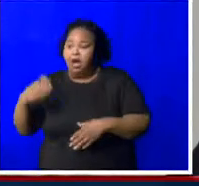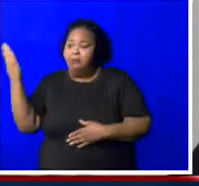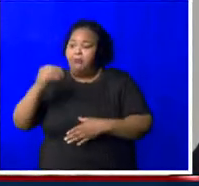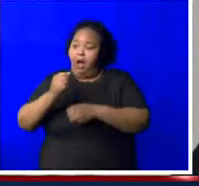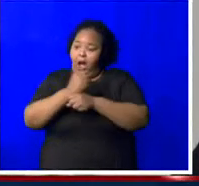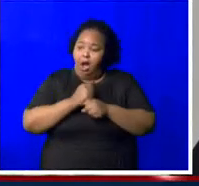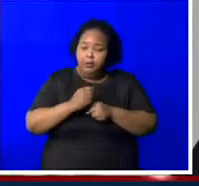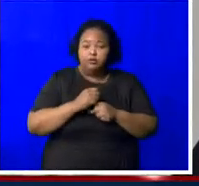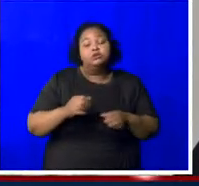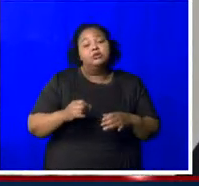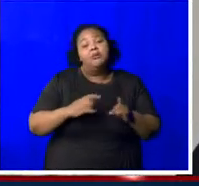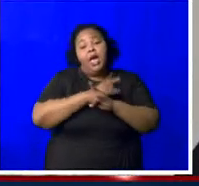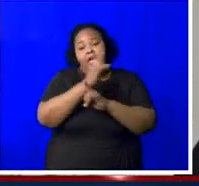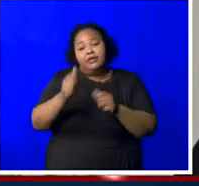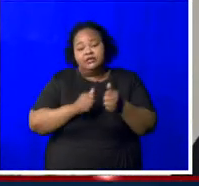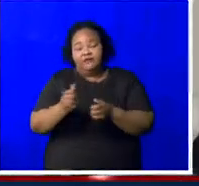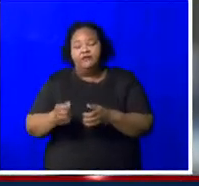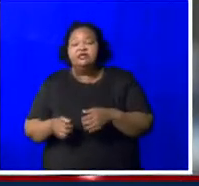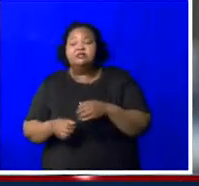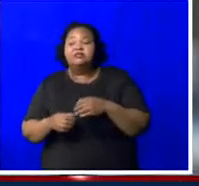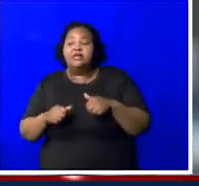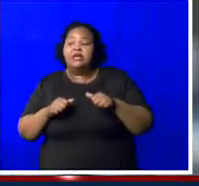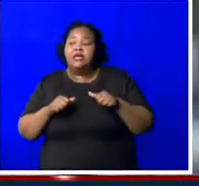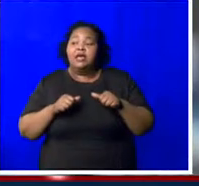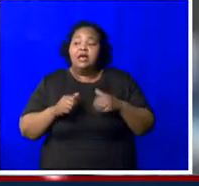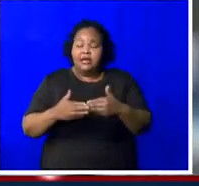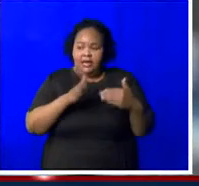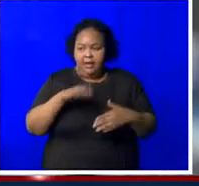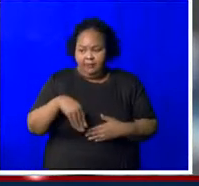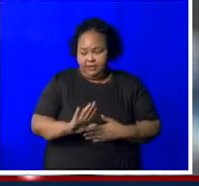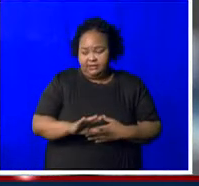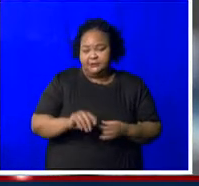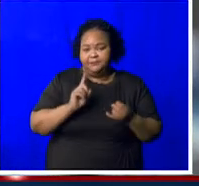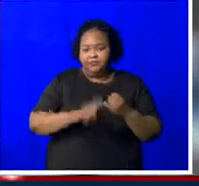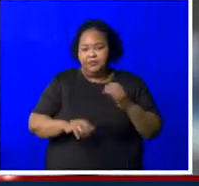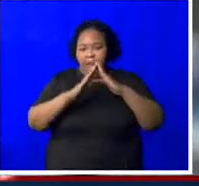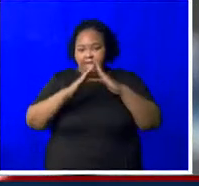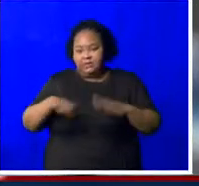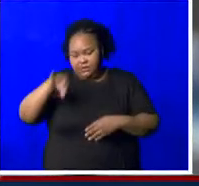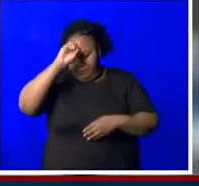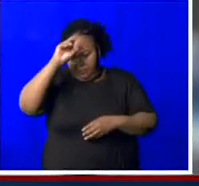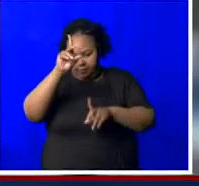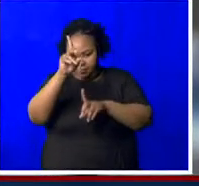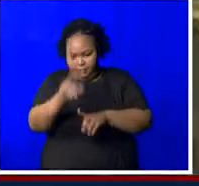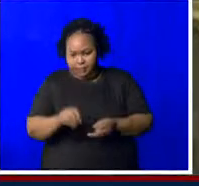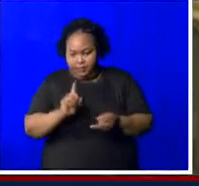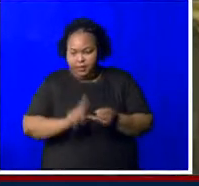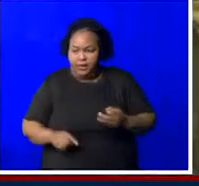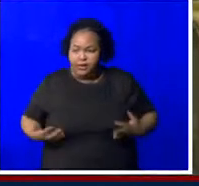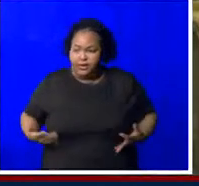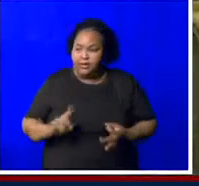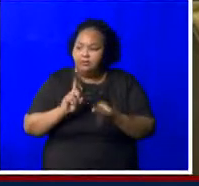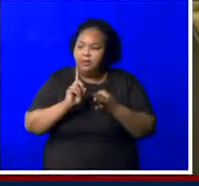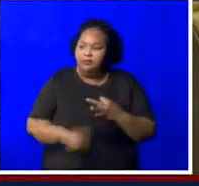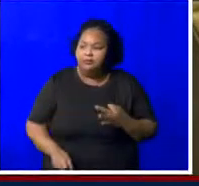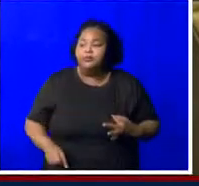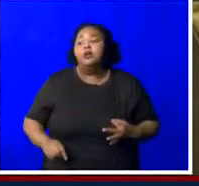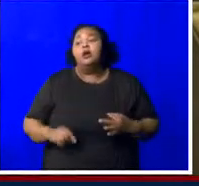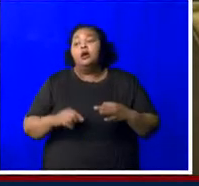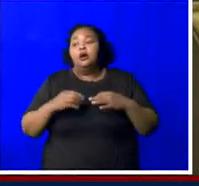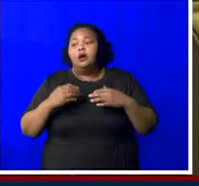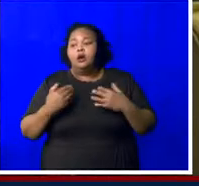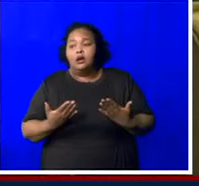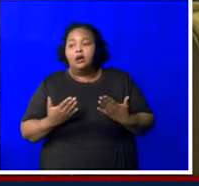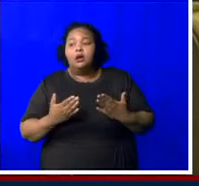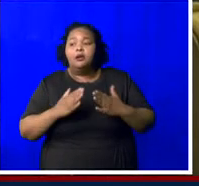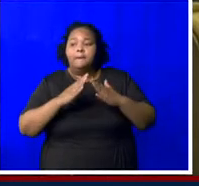litiko letemcebo waphansi nemandla, litiko letekulima, litiko lelibuke imvelo kanye nelitiko letetindlu. Tindzabeni kubika